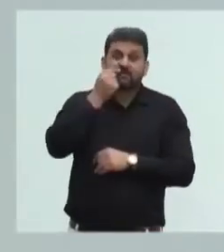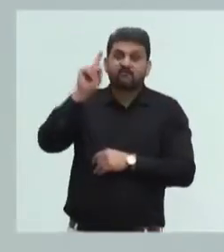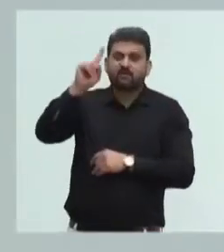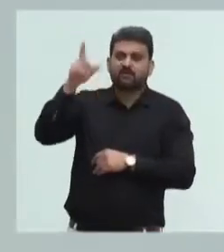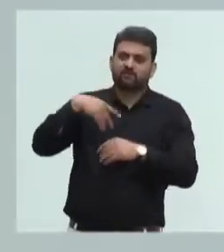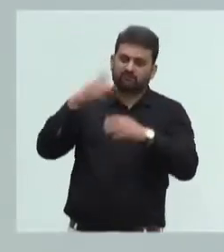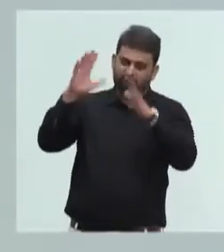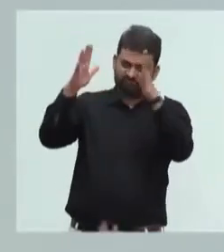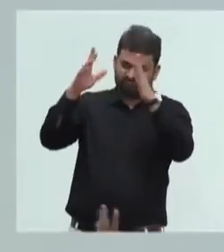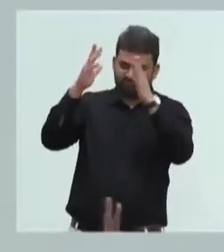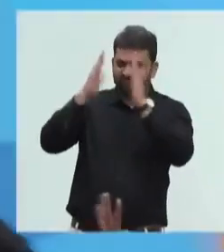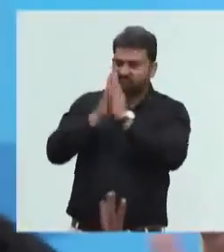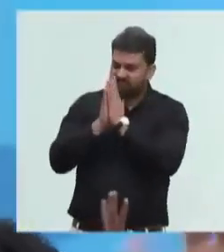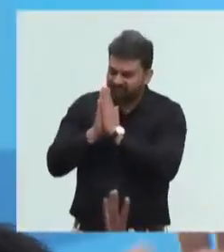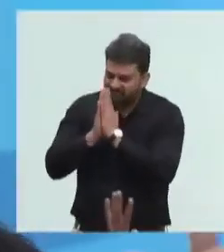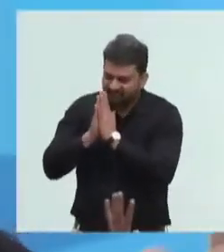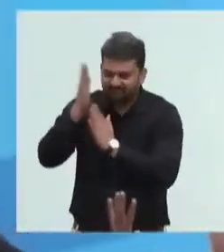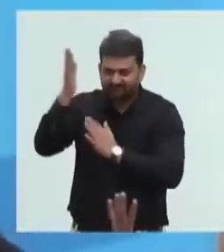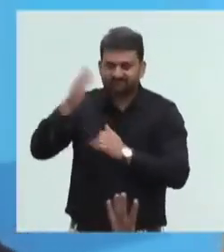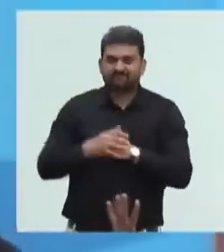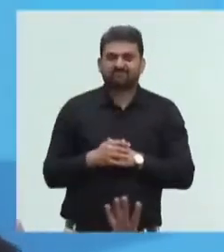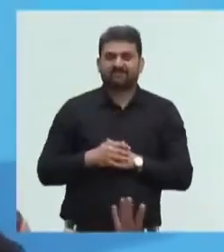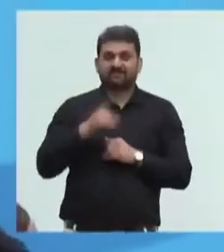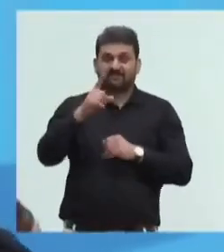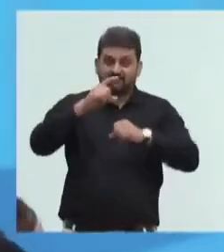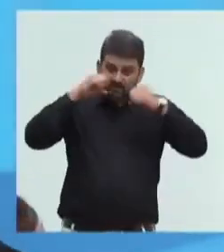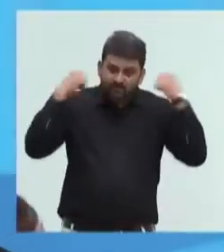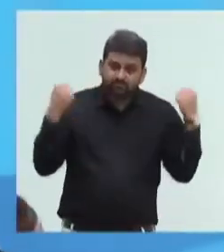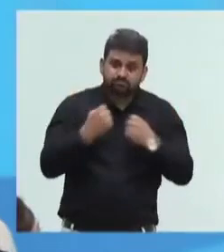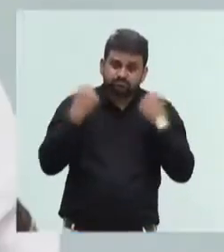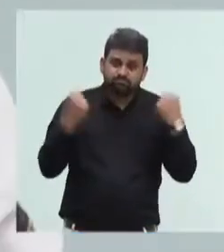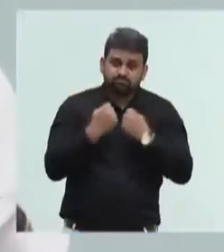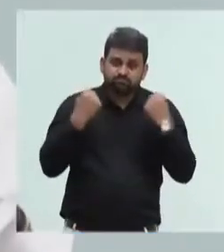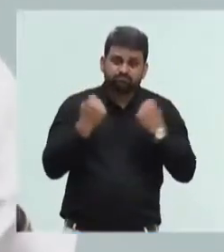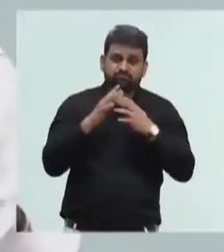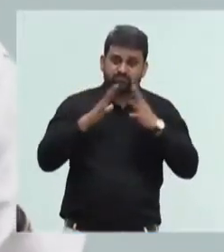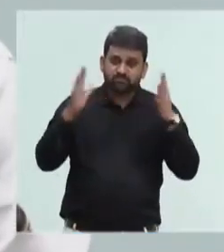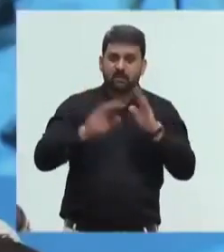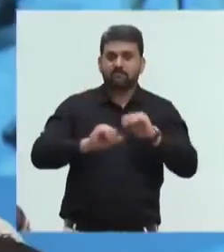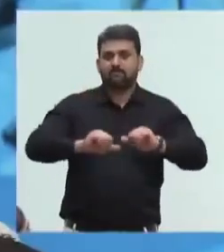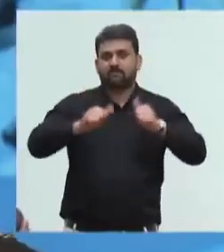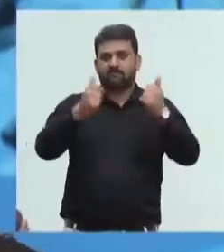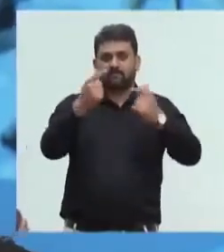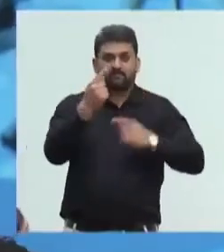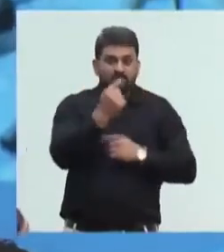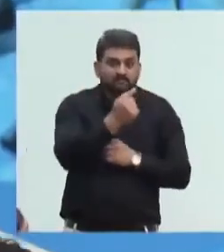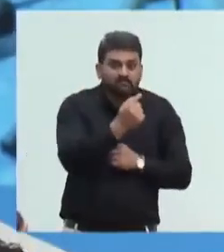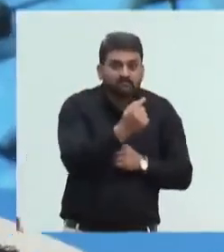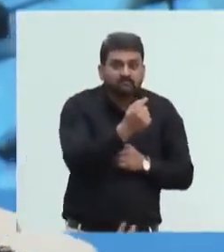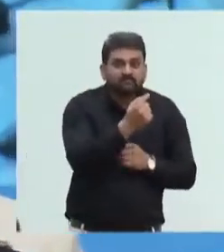को विशेष रूप से अभिनंदन कि उन्होंने आपके पीछे इतनी मेहनत की और आपको यहाँ तक पहुँचाया